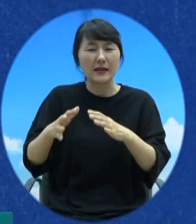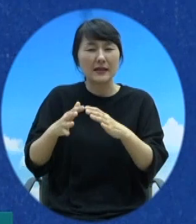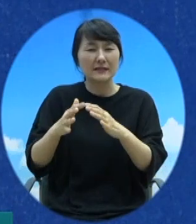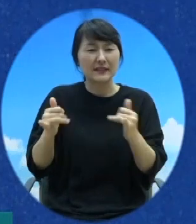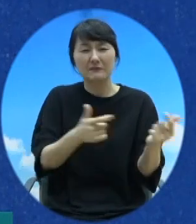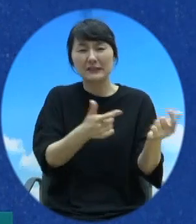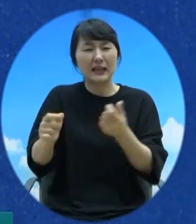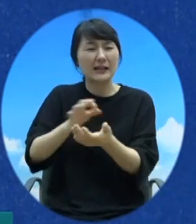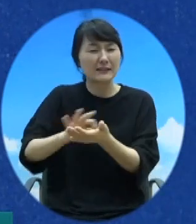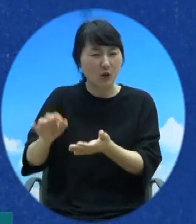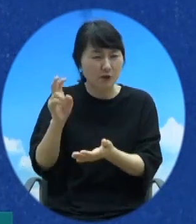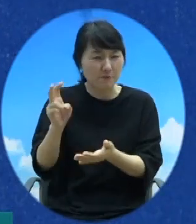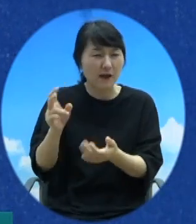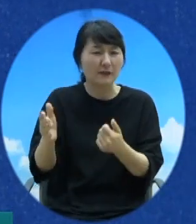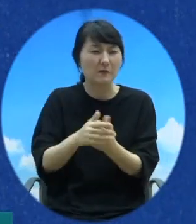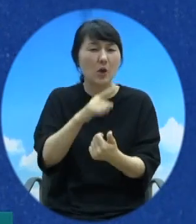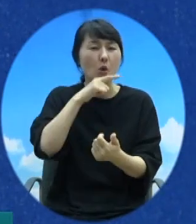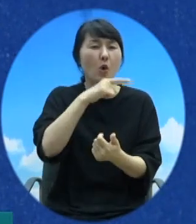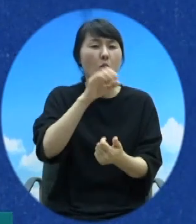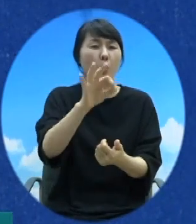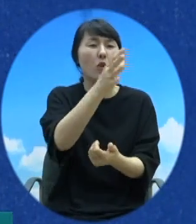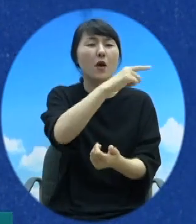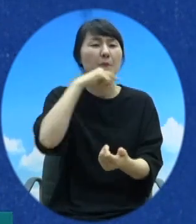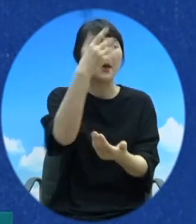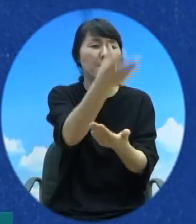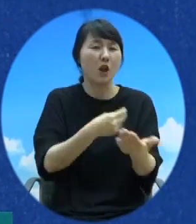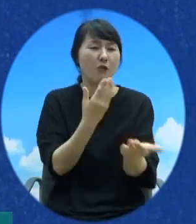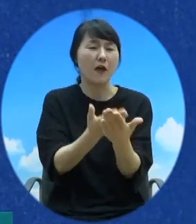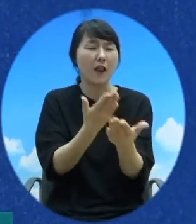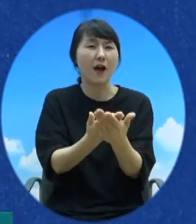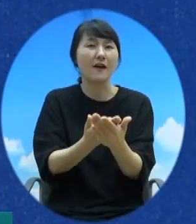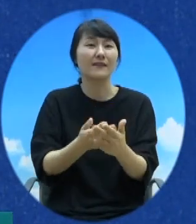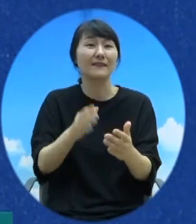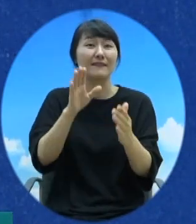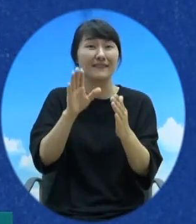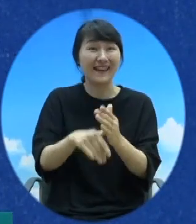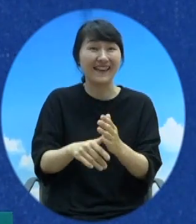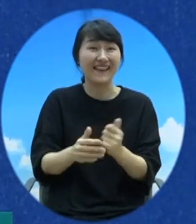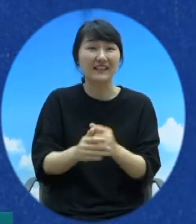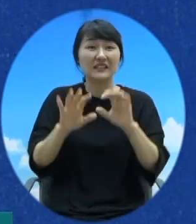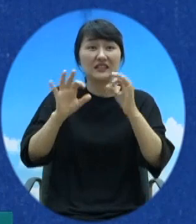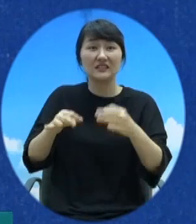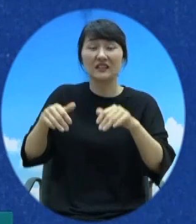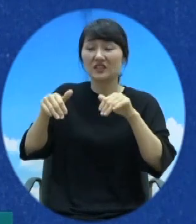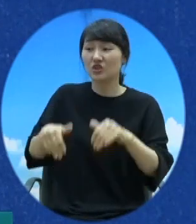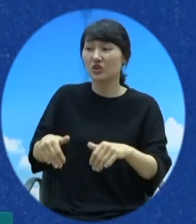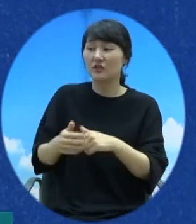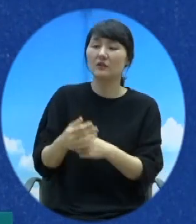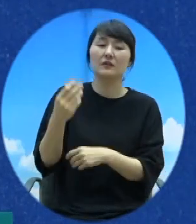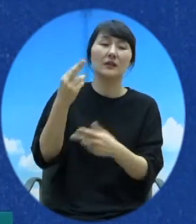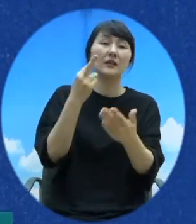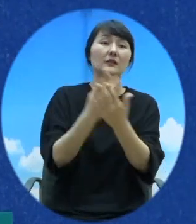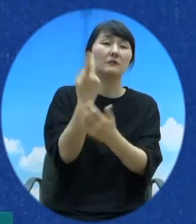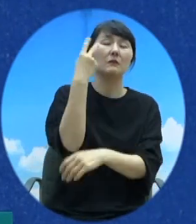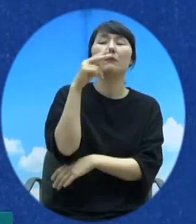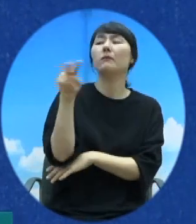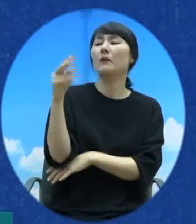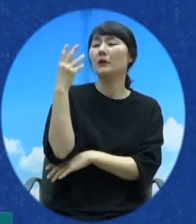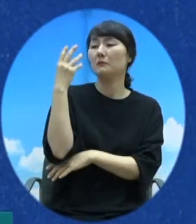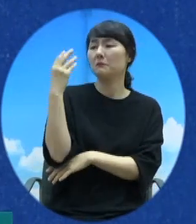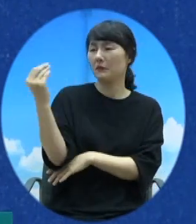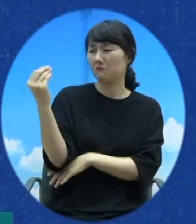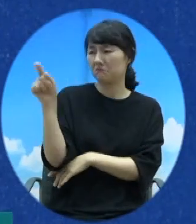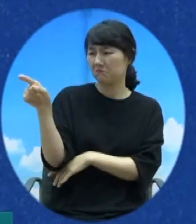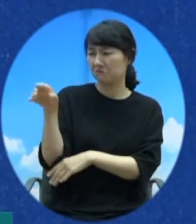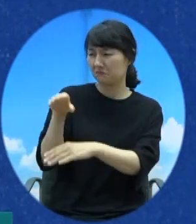좀 돈을 대출해 달라고 그랬습니다. 그래서 은행 창구에 있던 직원이 창밖으로 쳐다보면서 이렇게 말합니다.